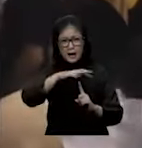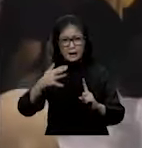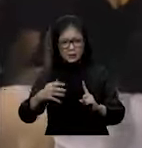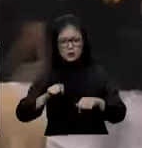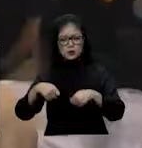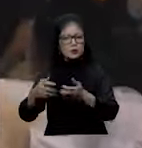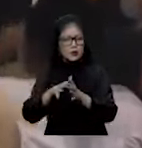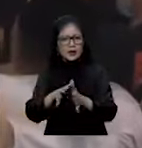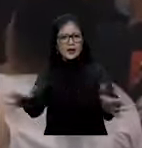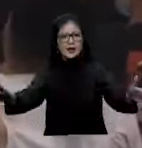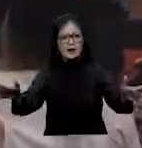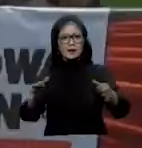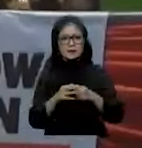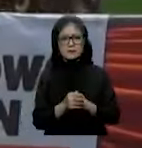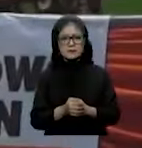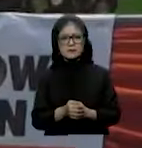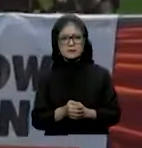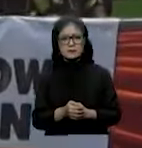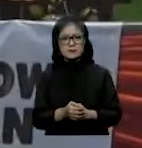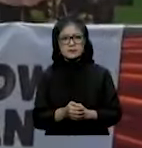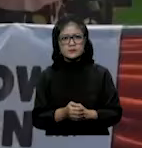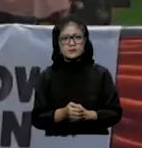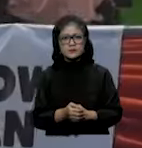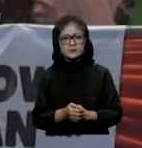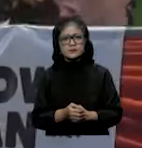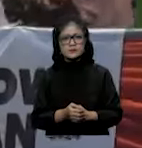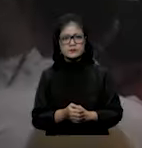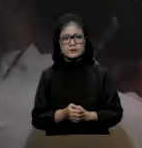negeri. Anak-anak kita.